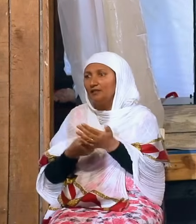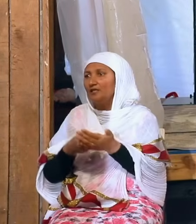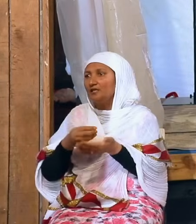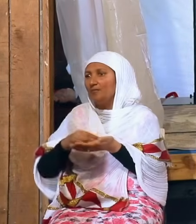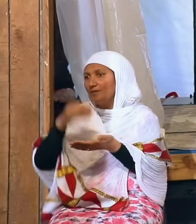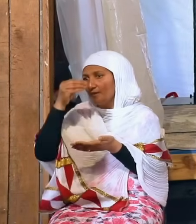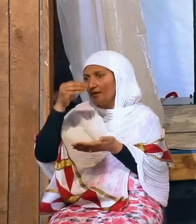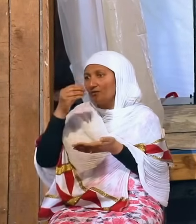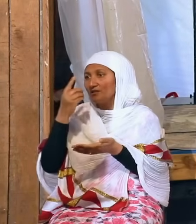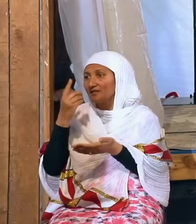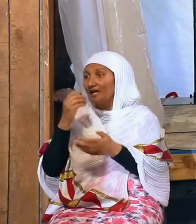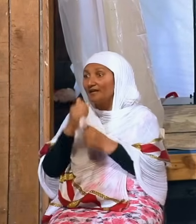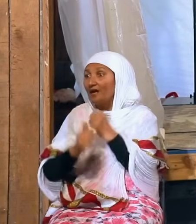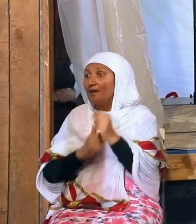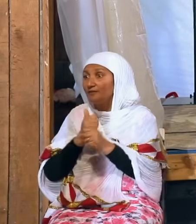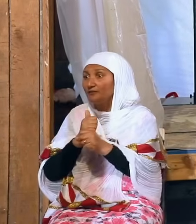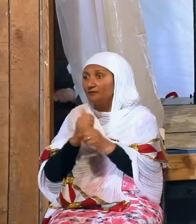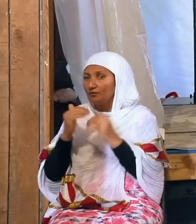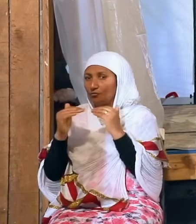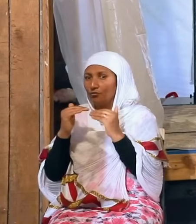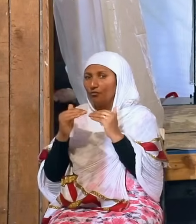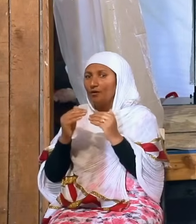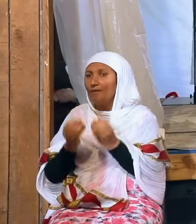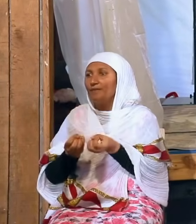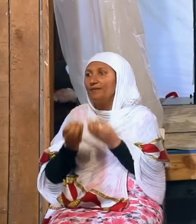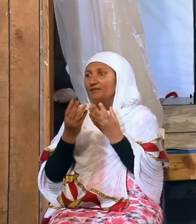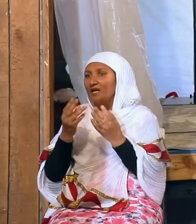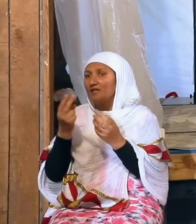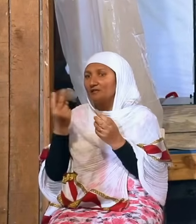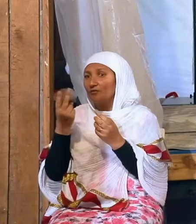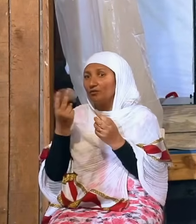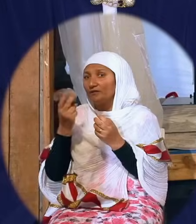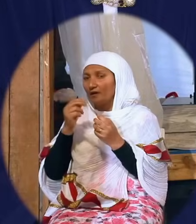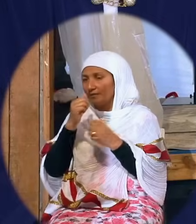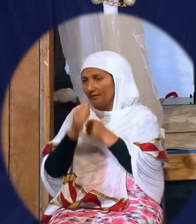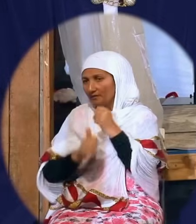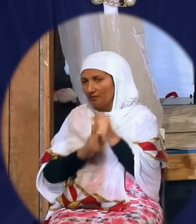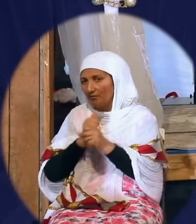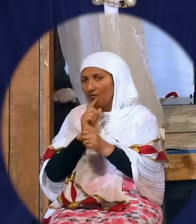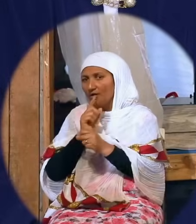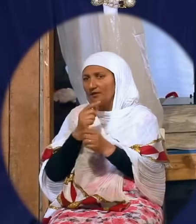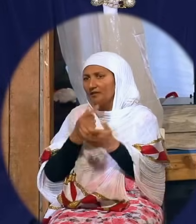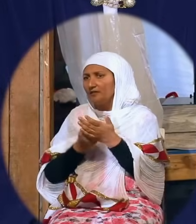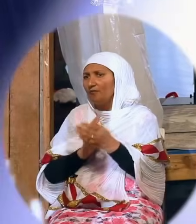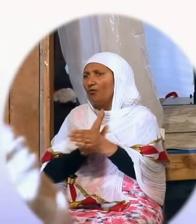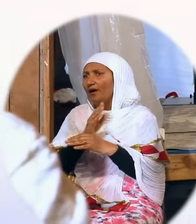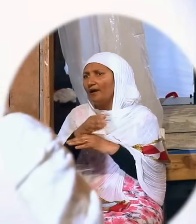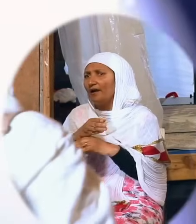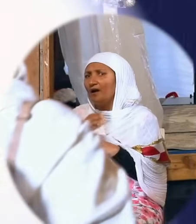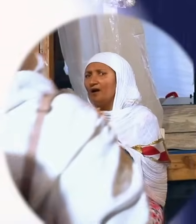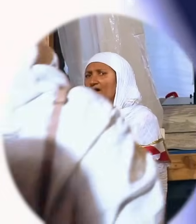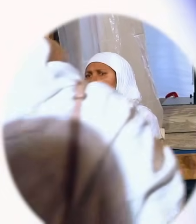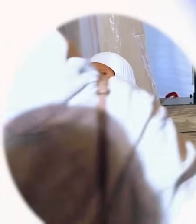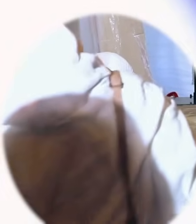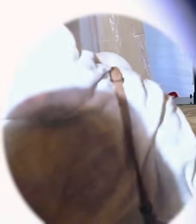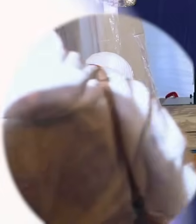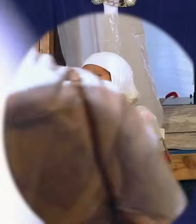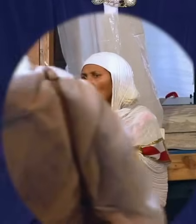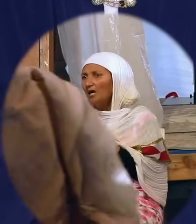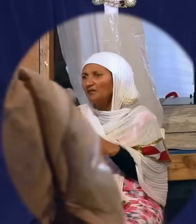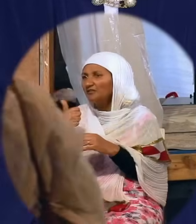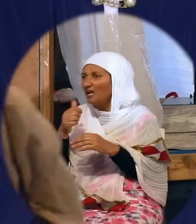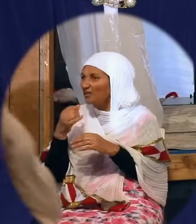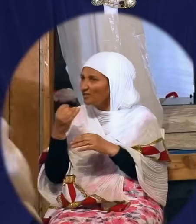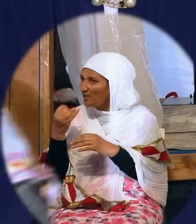እስከ አንድ ዓመት ተኩል ቢበዛ እስከ ሁለት ዓመት ባለችው እድሜ ነው። ከዚያ በኋላ ምናልባት አስራዎቹ 16 17